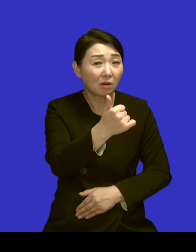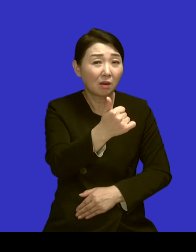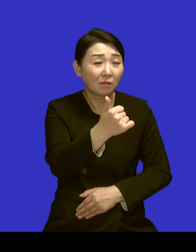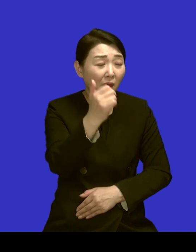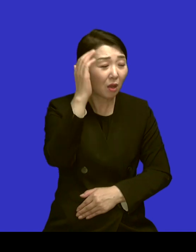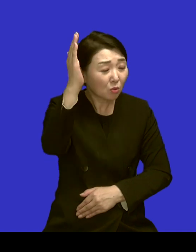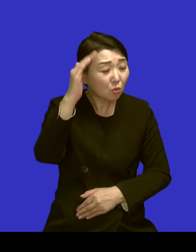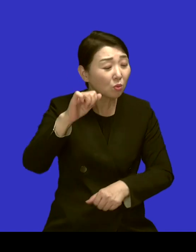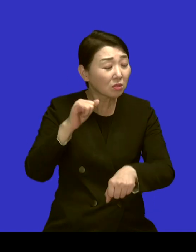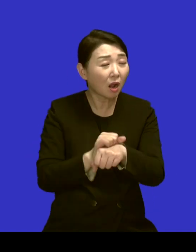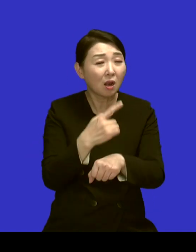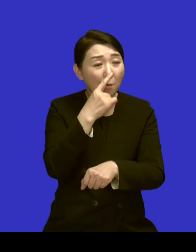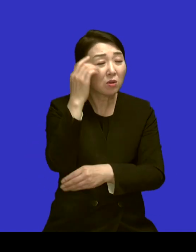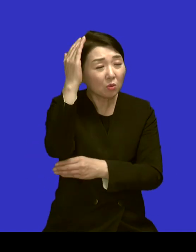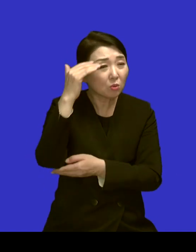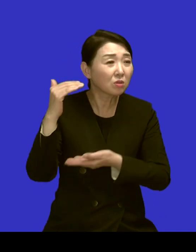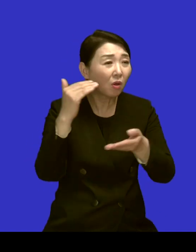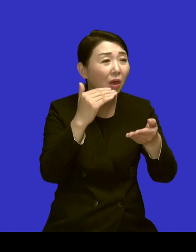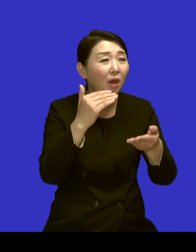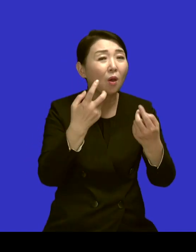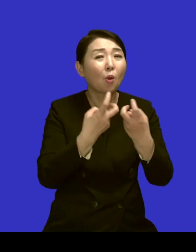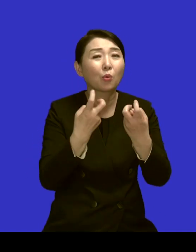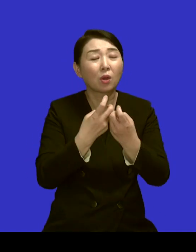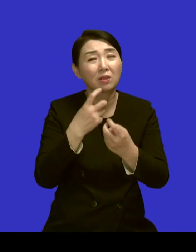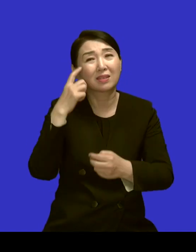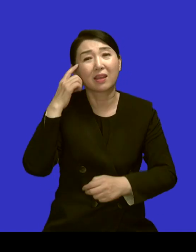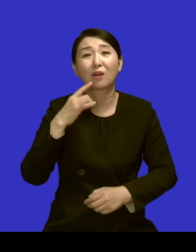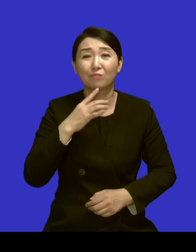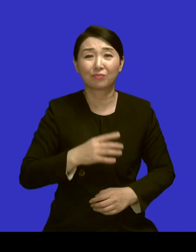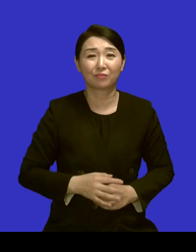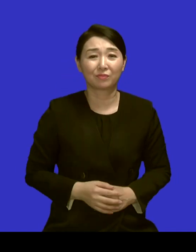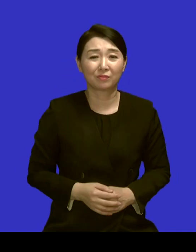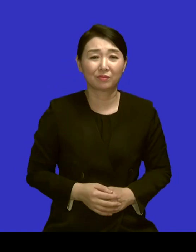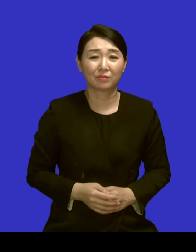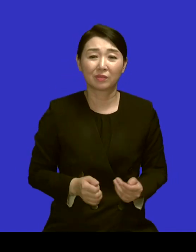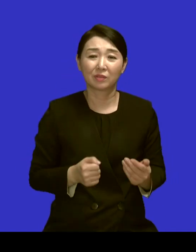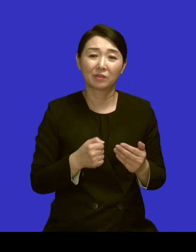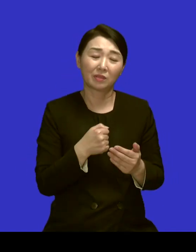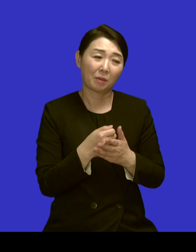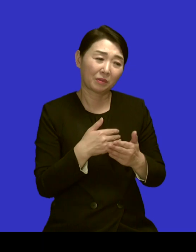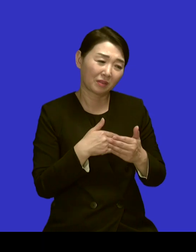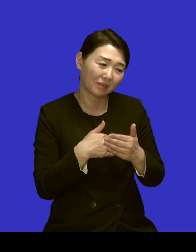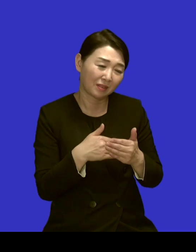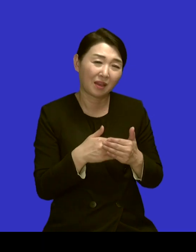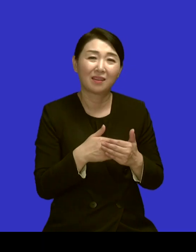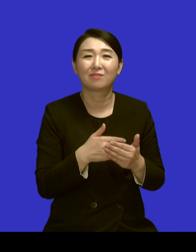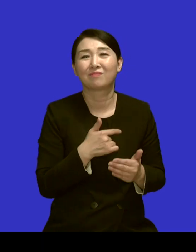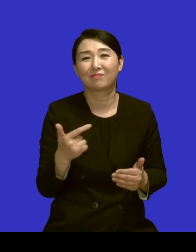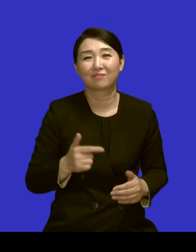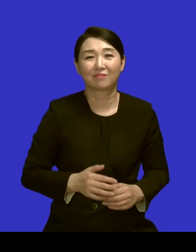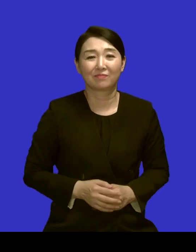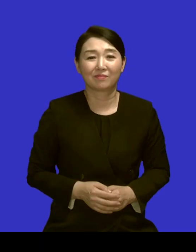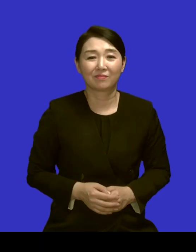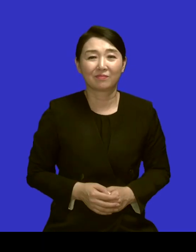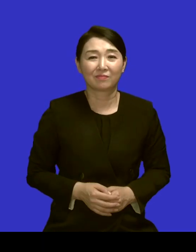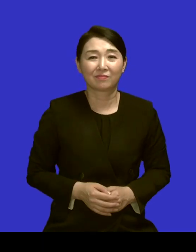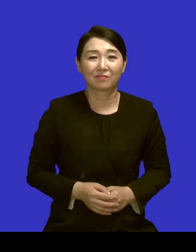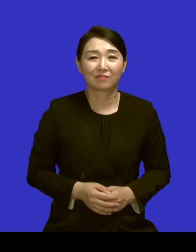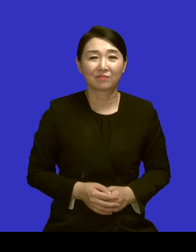싶을 정도로 멋진 설교를 하지라는 이런 생각밖에 안 드니까 긴장감이 극도로 올라가더라고요.